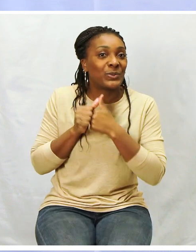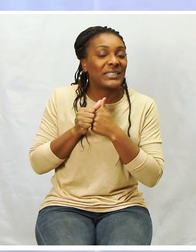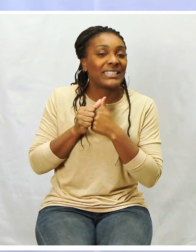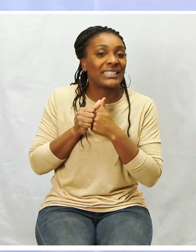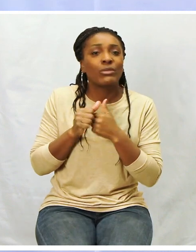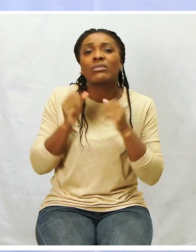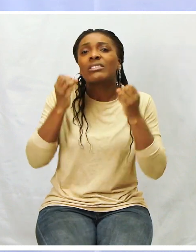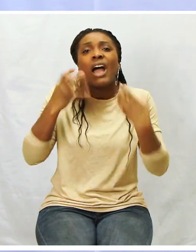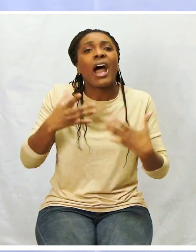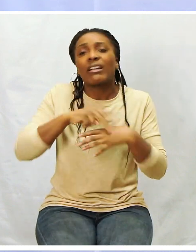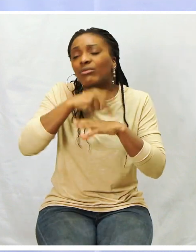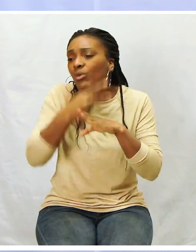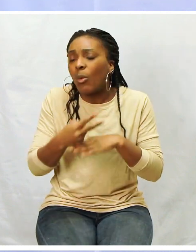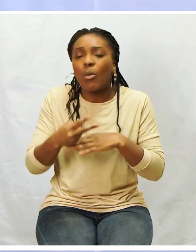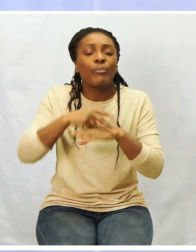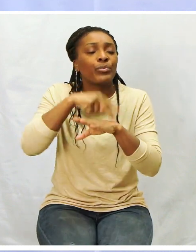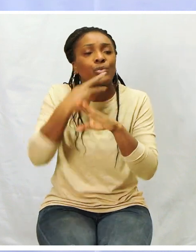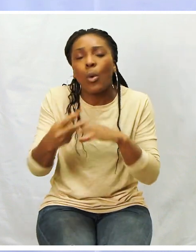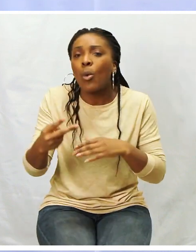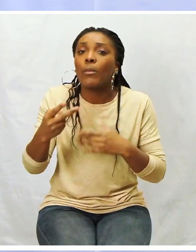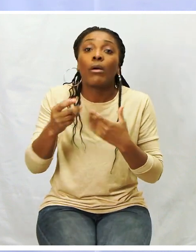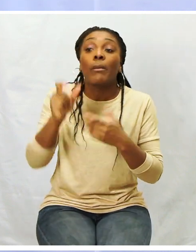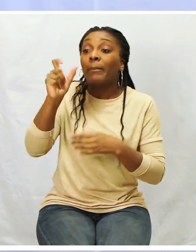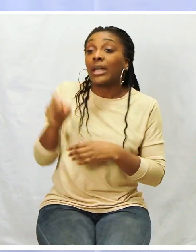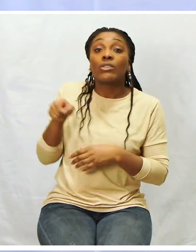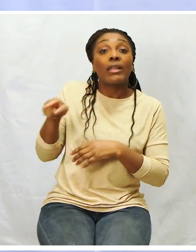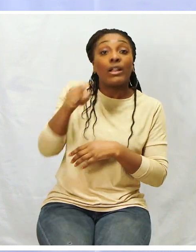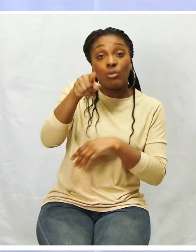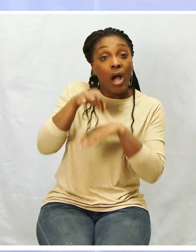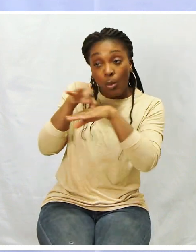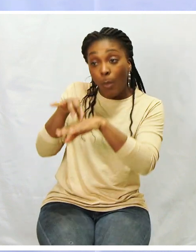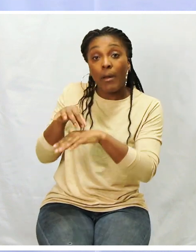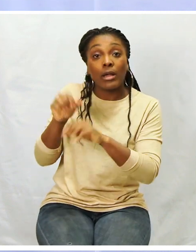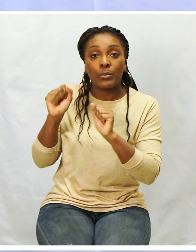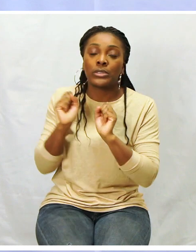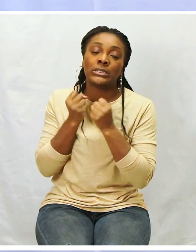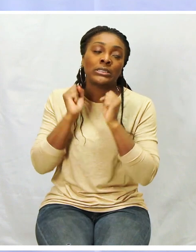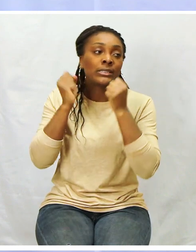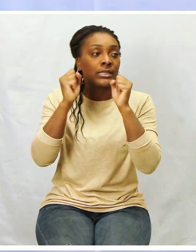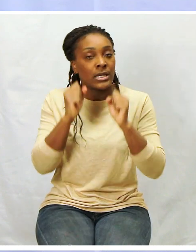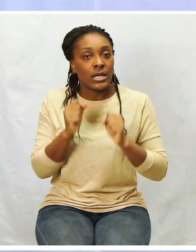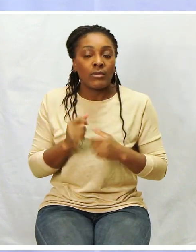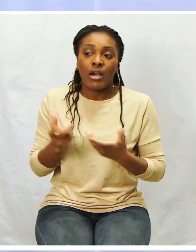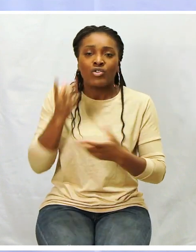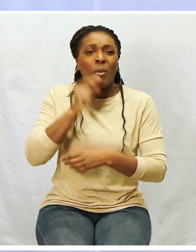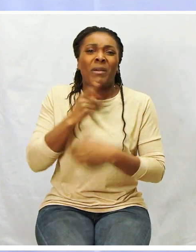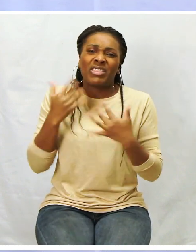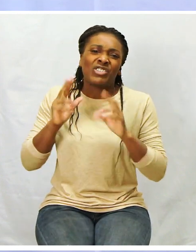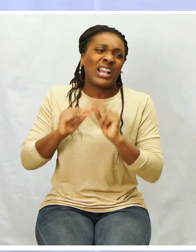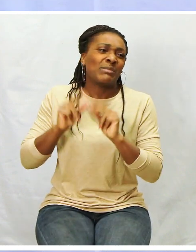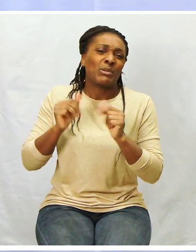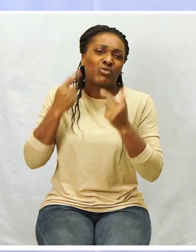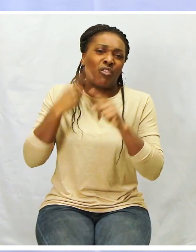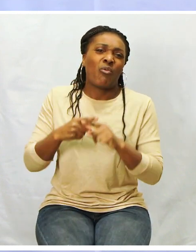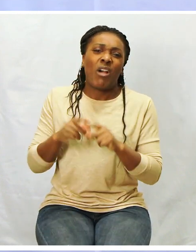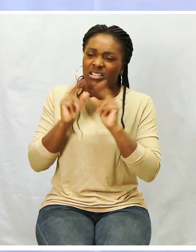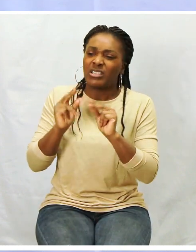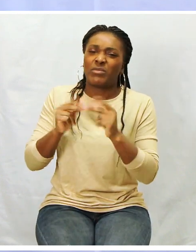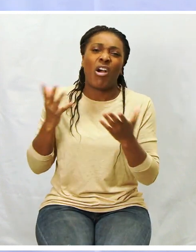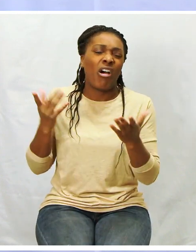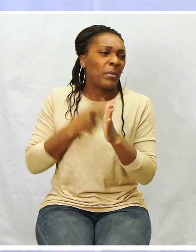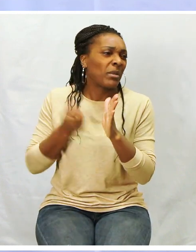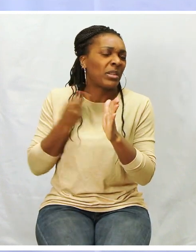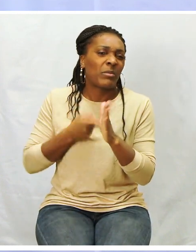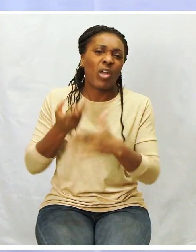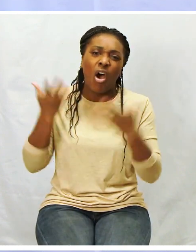avoir des chutes, on peut avoir des rechutes. Celui que tu accompagnes peut-être il peut t'agacer à dire mais je comprends pas, je lui ai expliqué qu'il fallait faire comme ça, pourquoi il suit